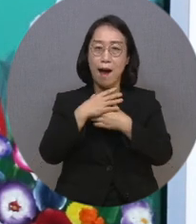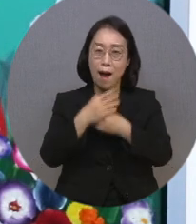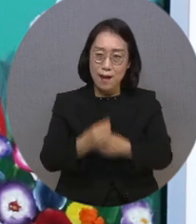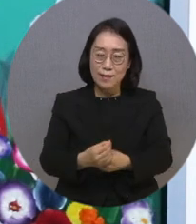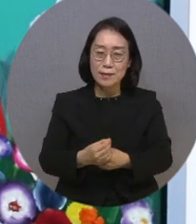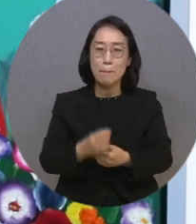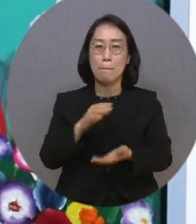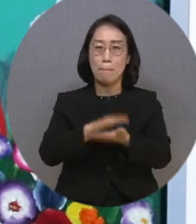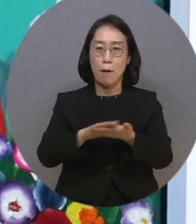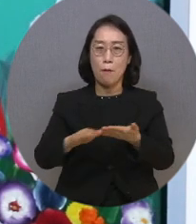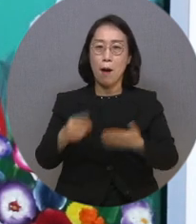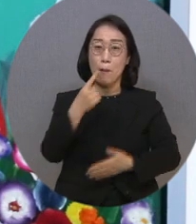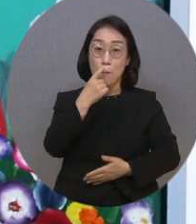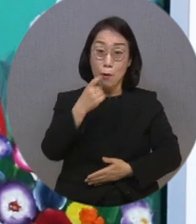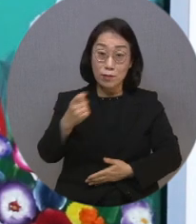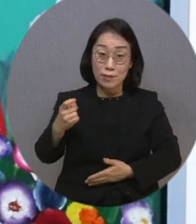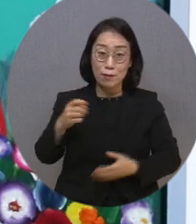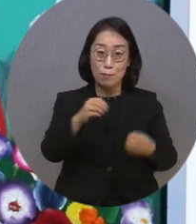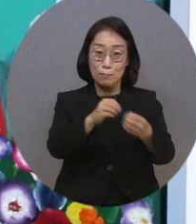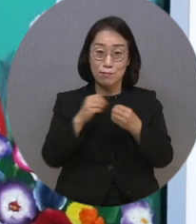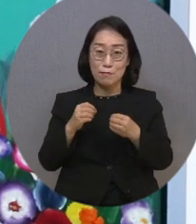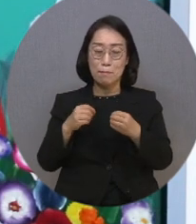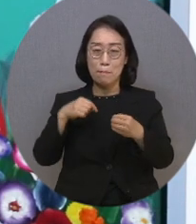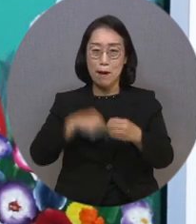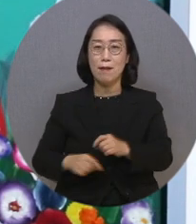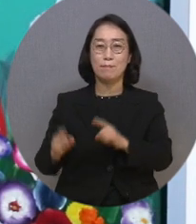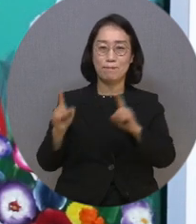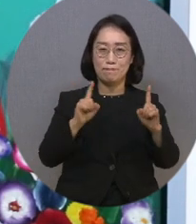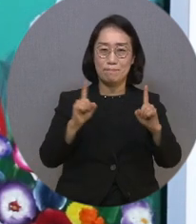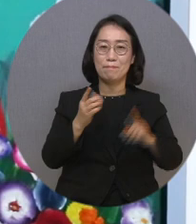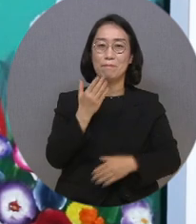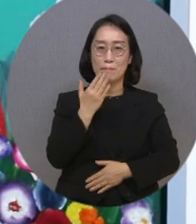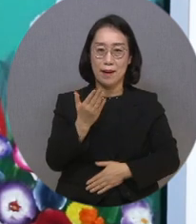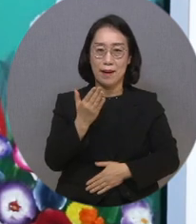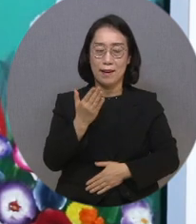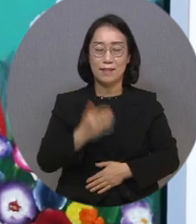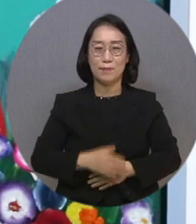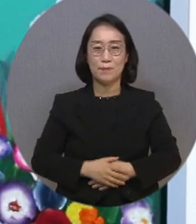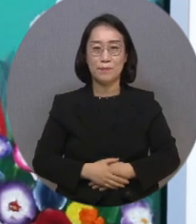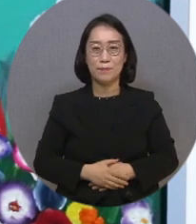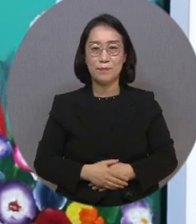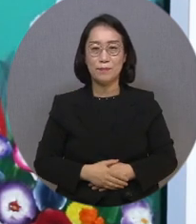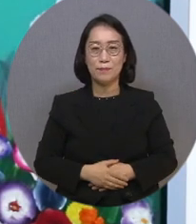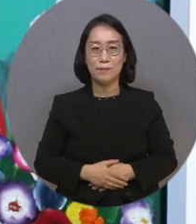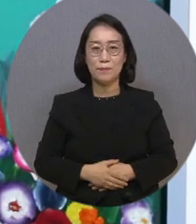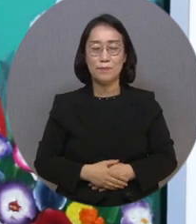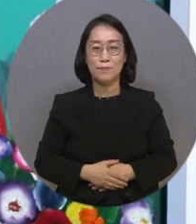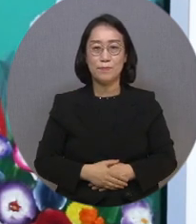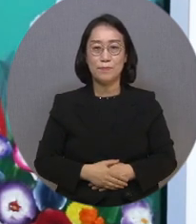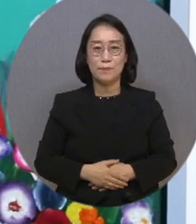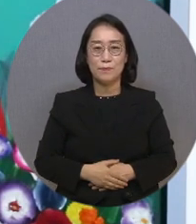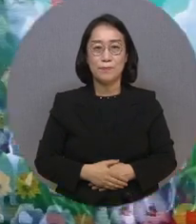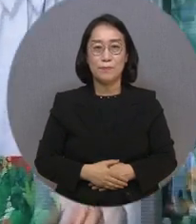대한 낭만으로 관람객들에게 힐링을 선사하고 있습니다. 복지TV 뉴스 이소연입니다.